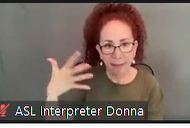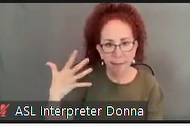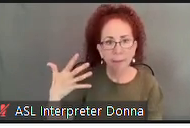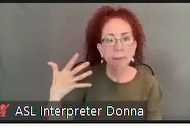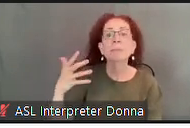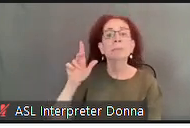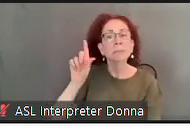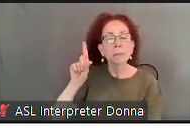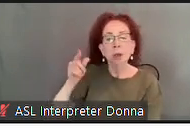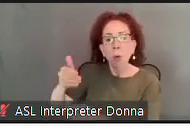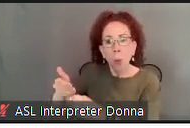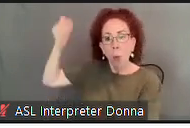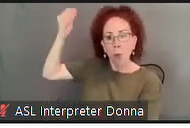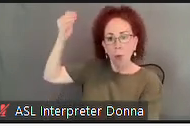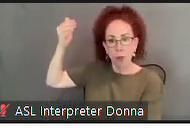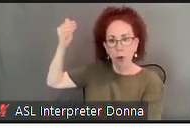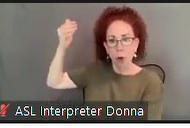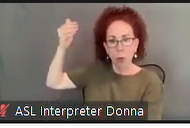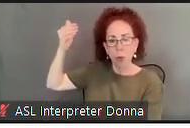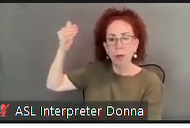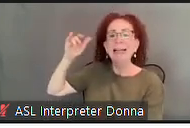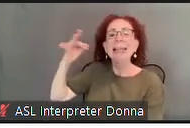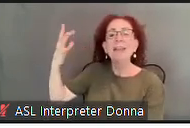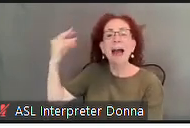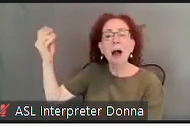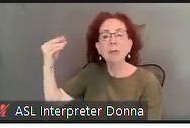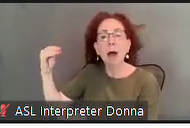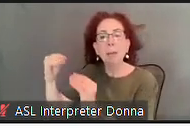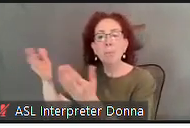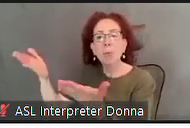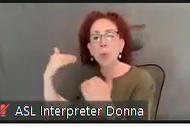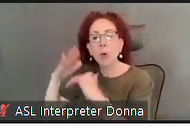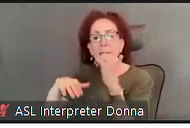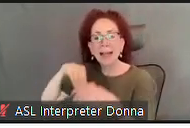有备一个风扇。